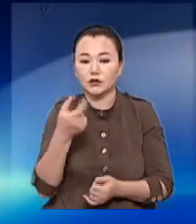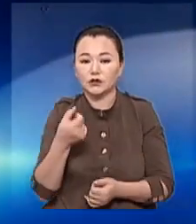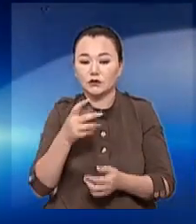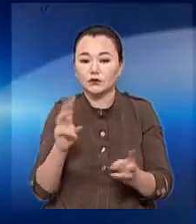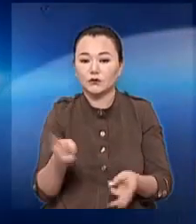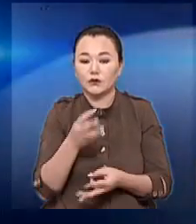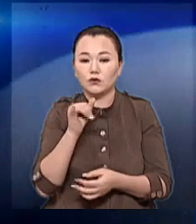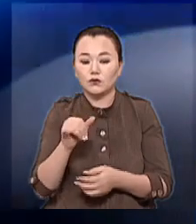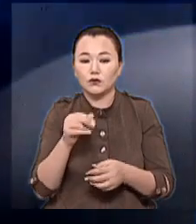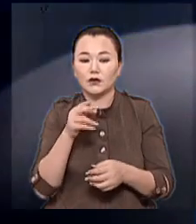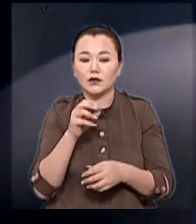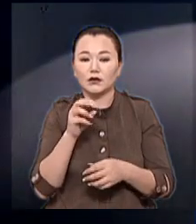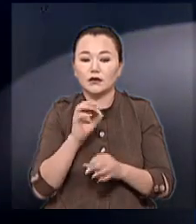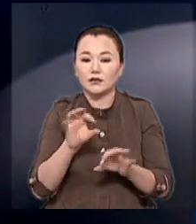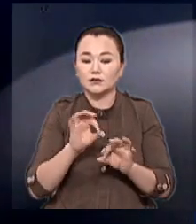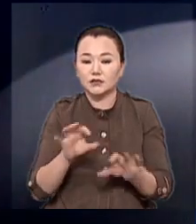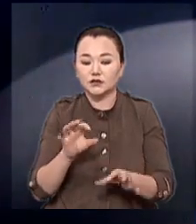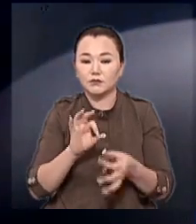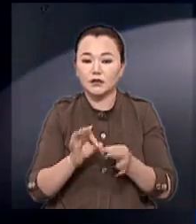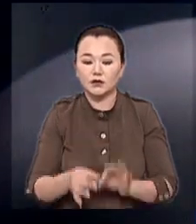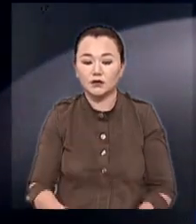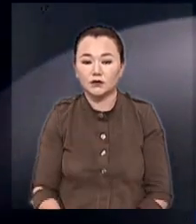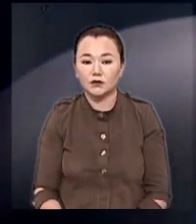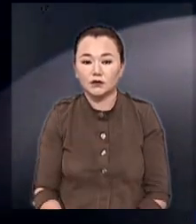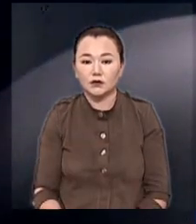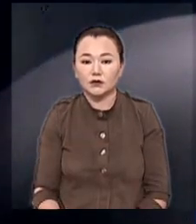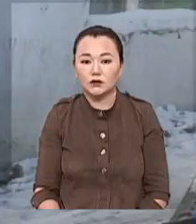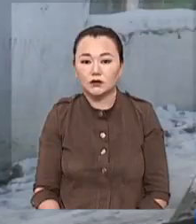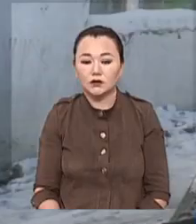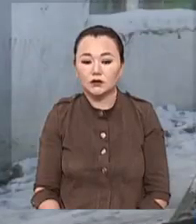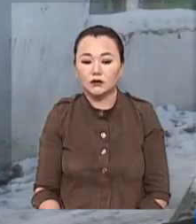есть у членов Кабмина, расскажет моя коллега Динара Нургалиева.